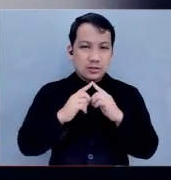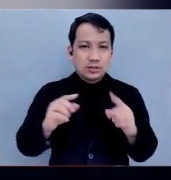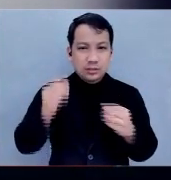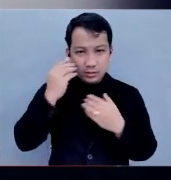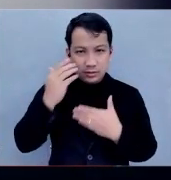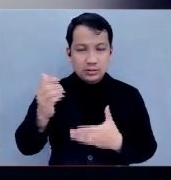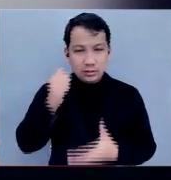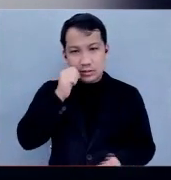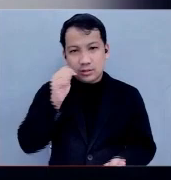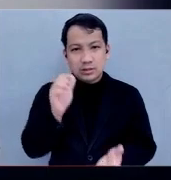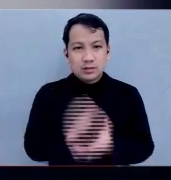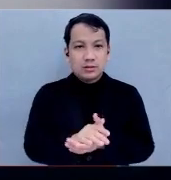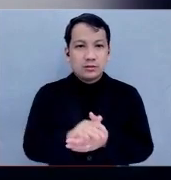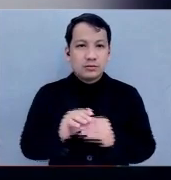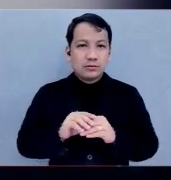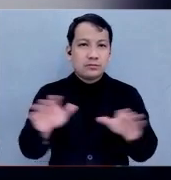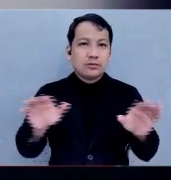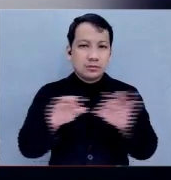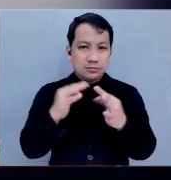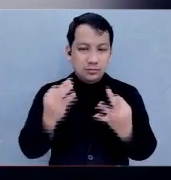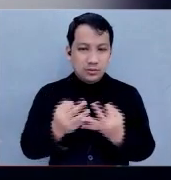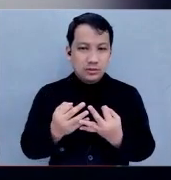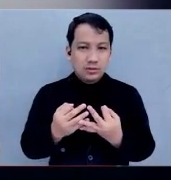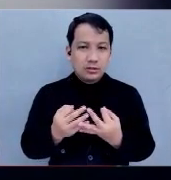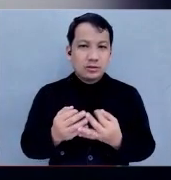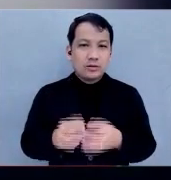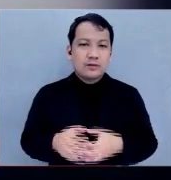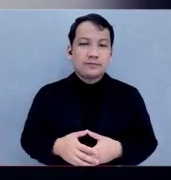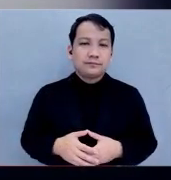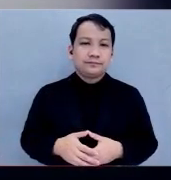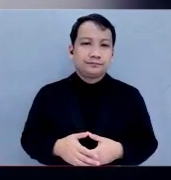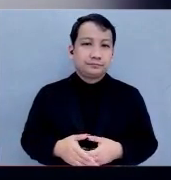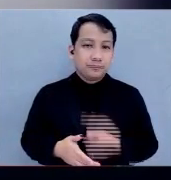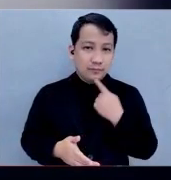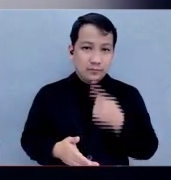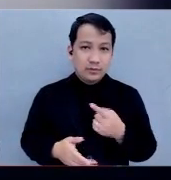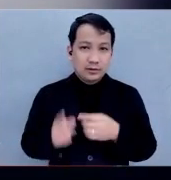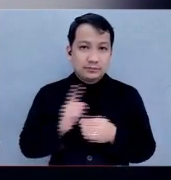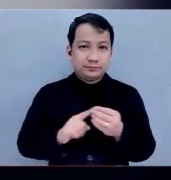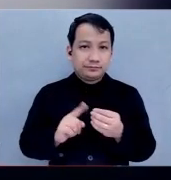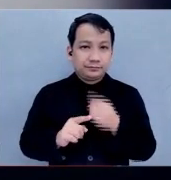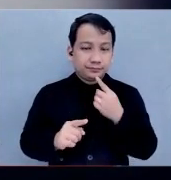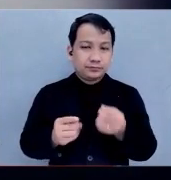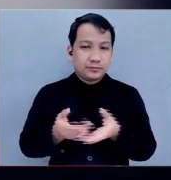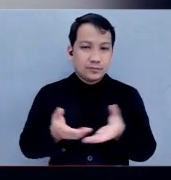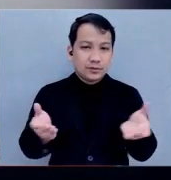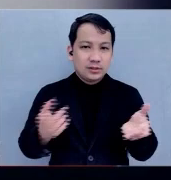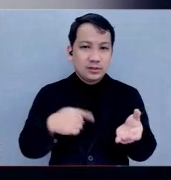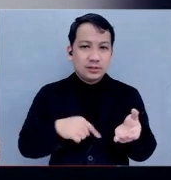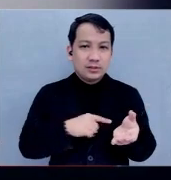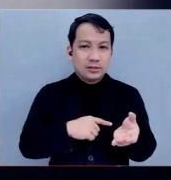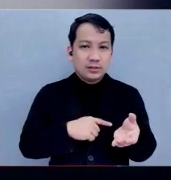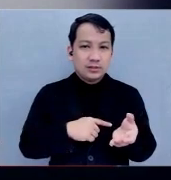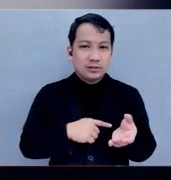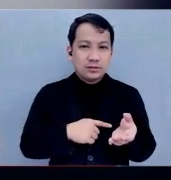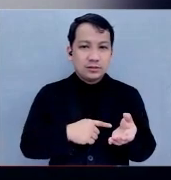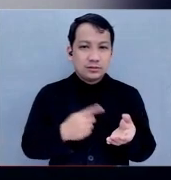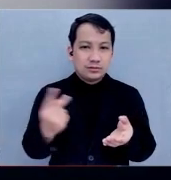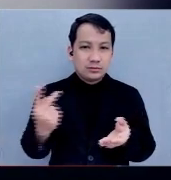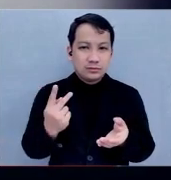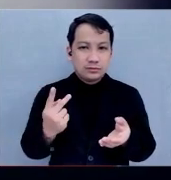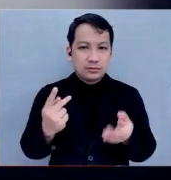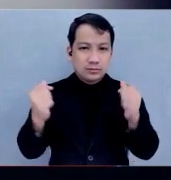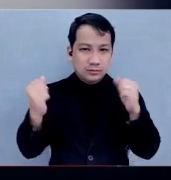Mrs. sa pamilya ng lalaki. Hindi naman daw dahil sa ayaw mamigay ng balato pero nagkasundo na raw sana ang dalawa